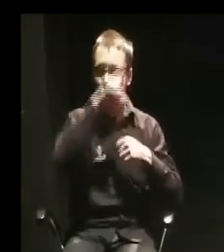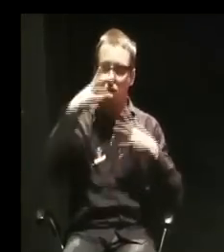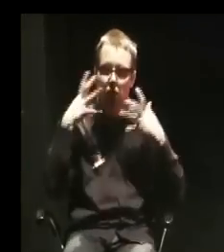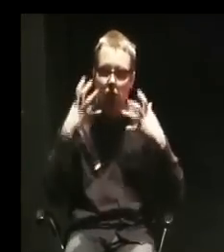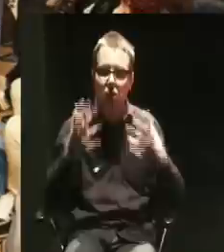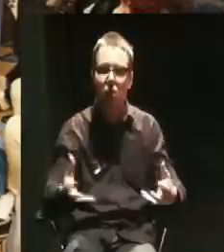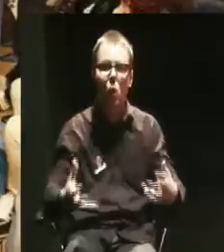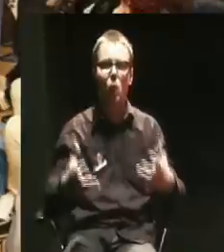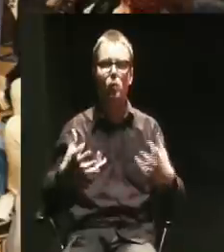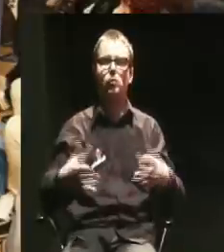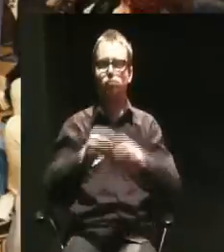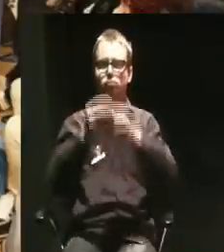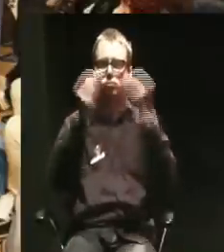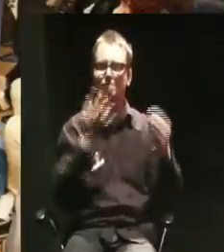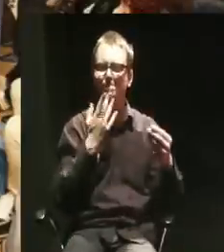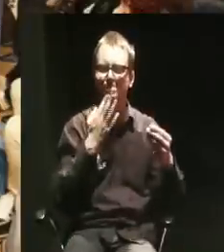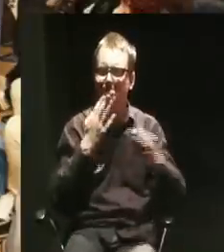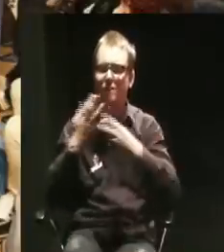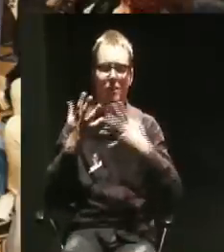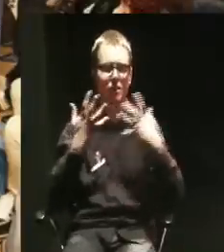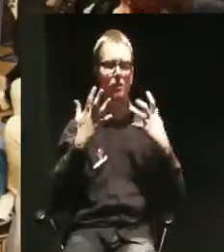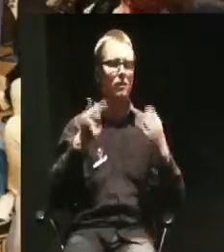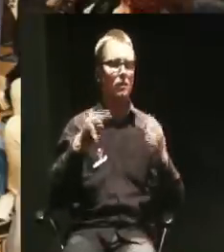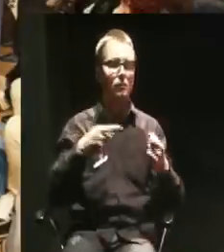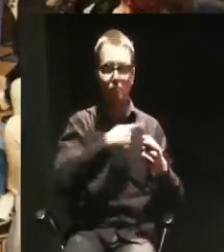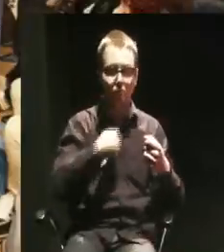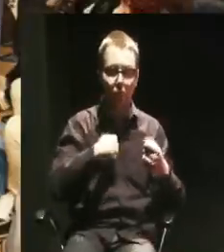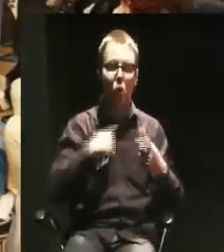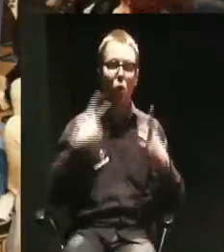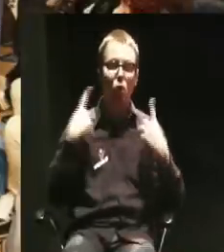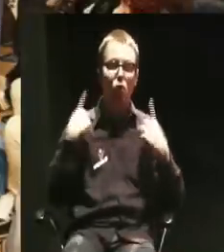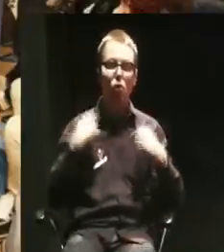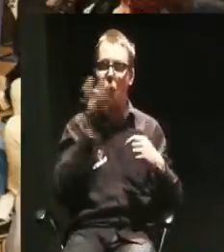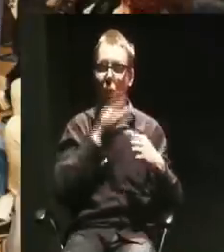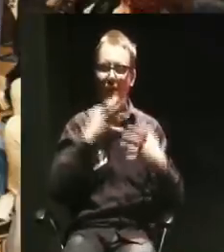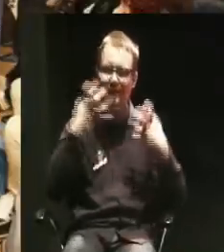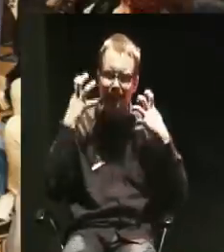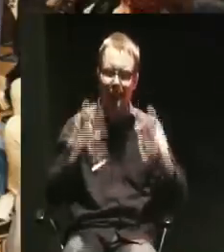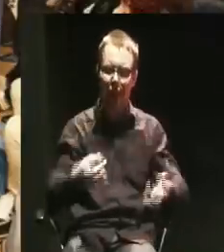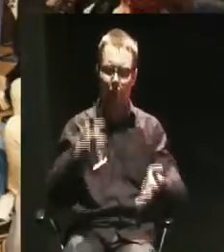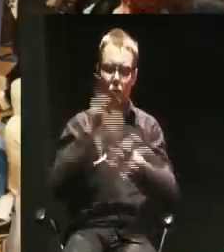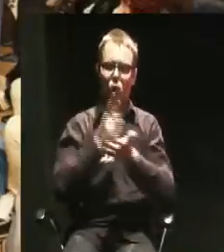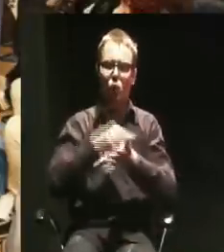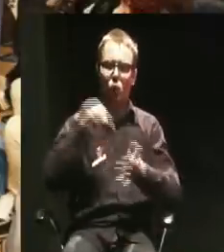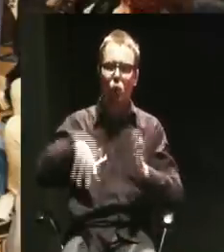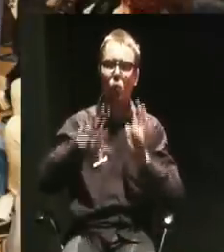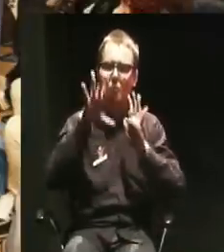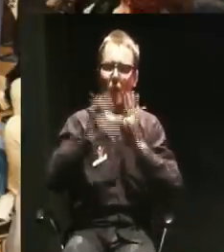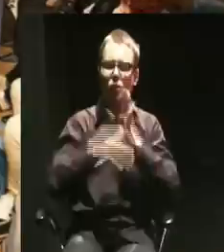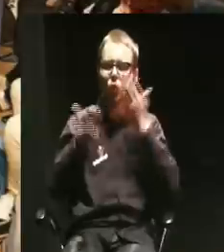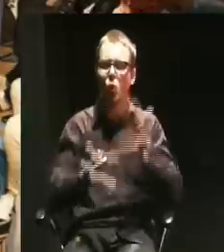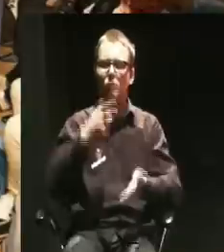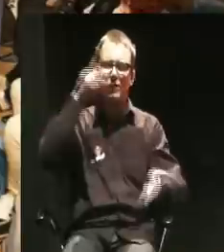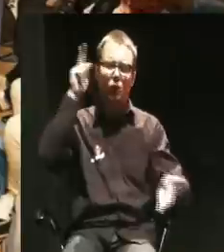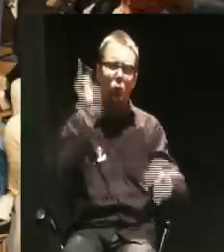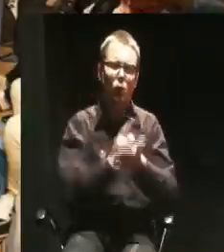największy atut. My jesteśmy głodni. My jesteśmy głodni sukcesu. Miasto jest głodne sukcesu. I to